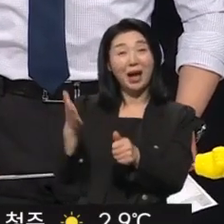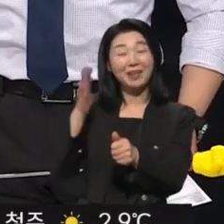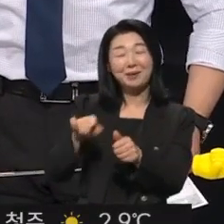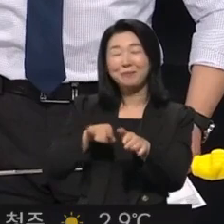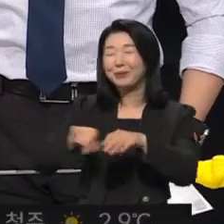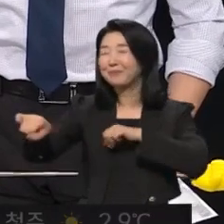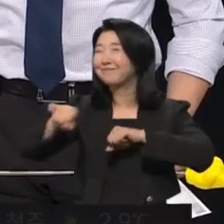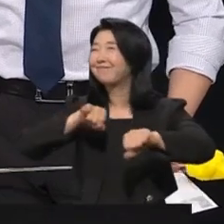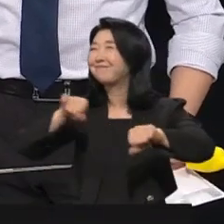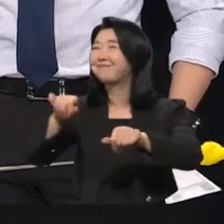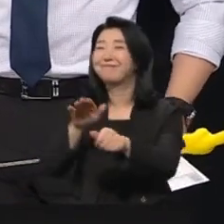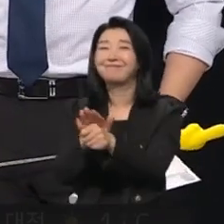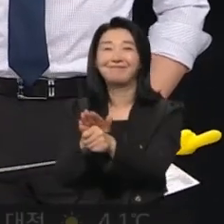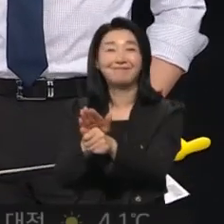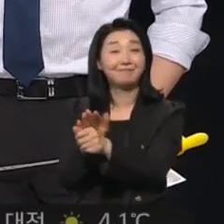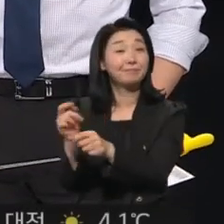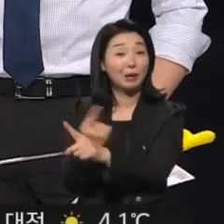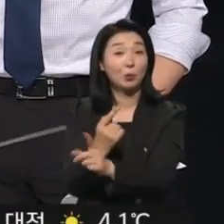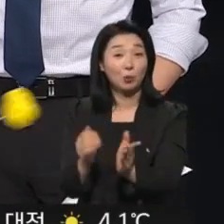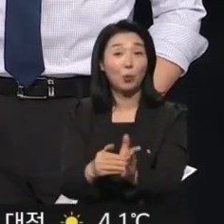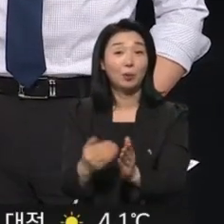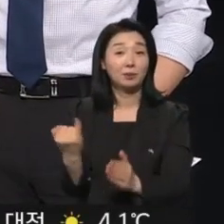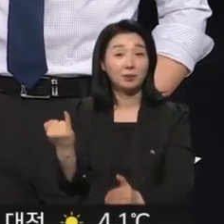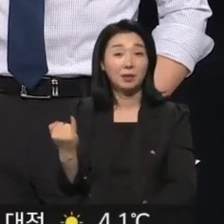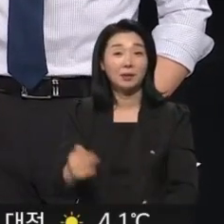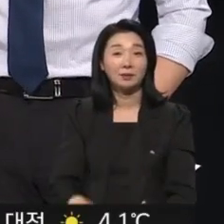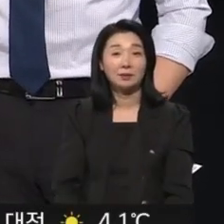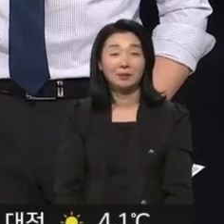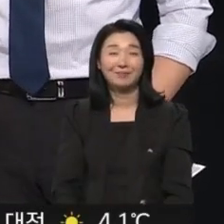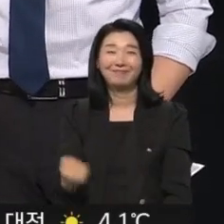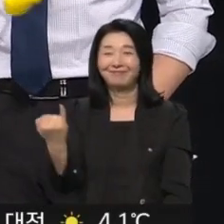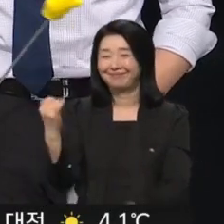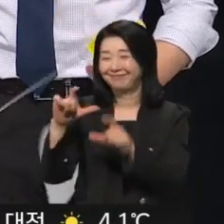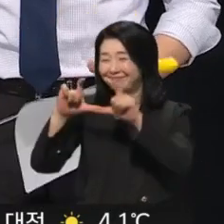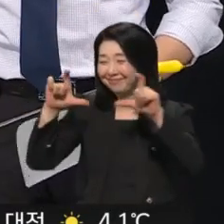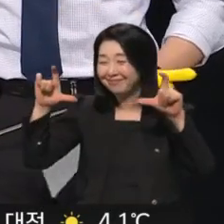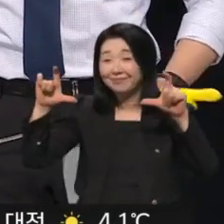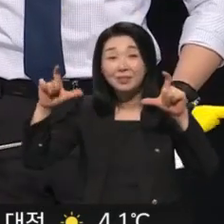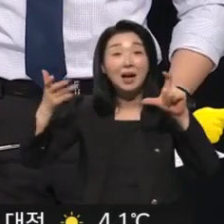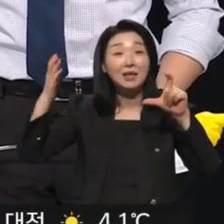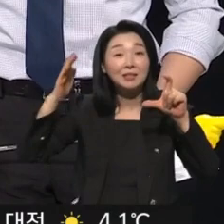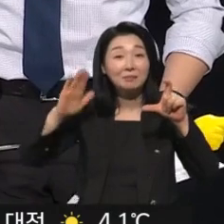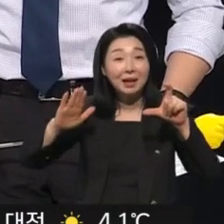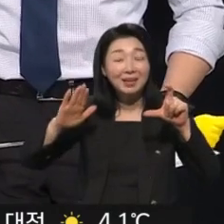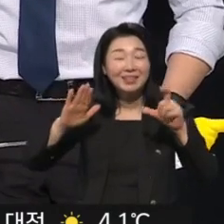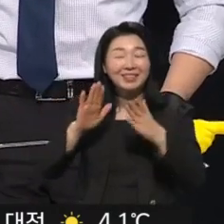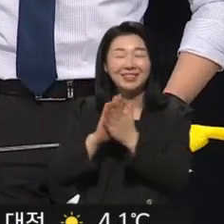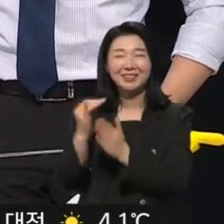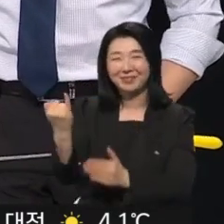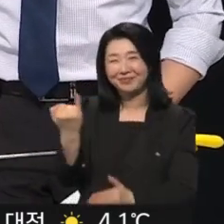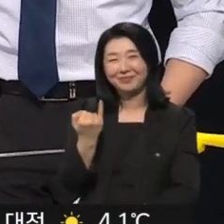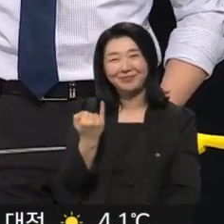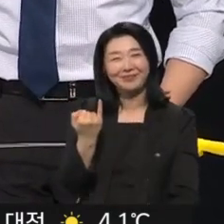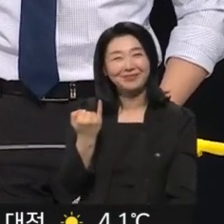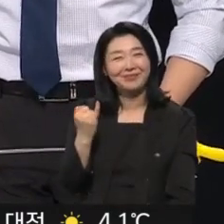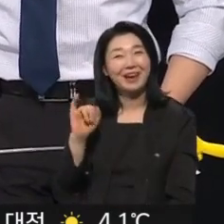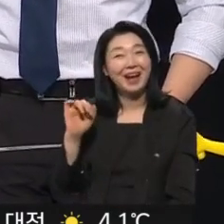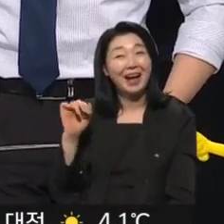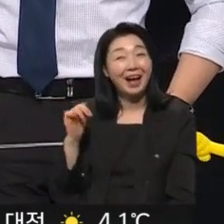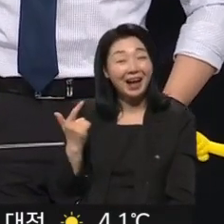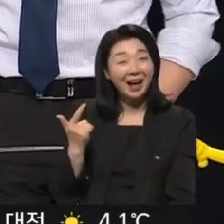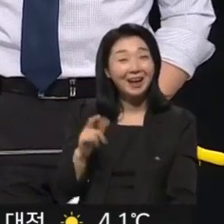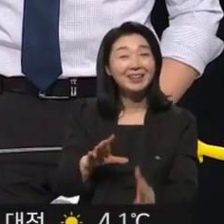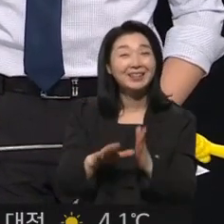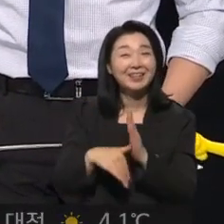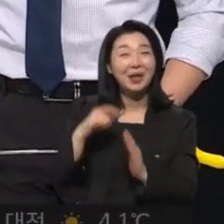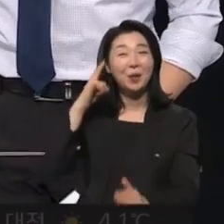내조로 기조를 바꾼 김건희 여사입니다. 이 김 여사가 주인공이긴 하지만 발제에 직접 등장하지 않을 경우 소환되는